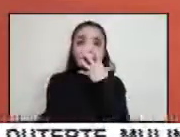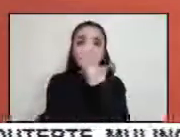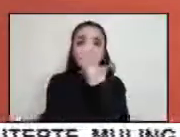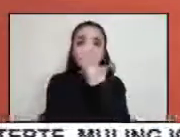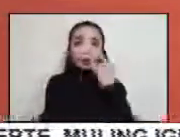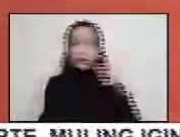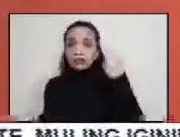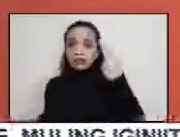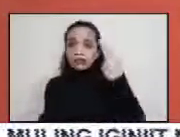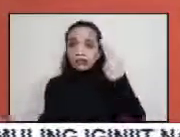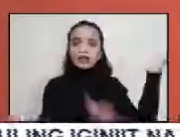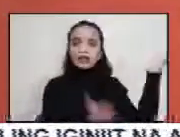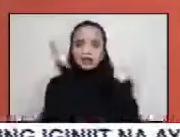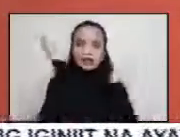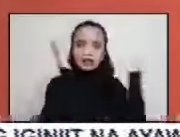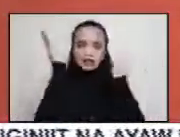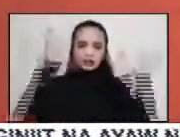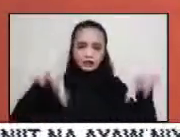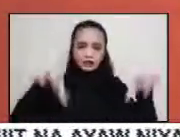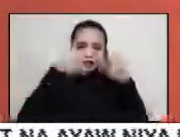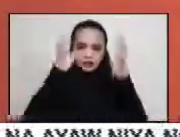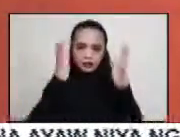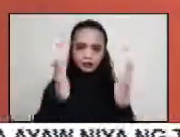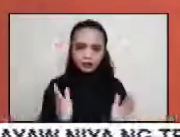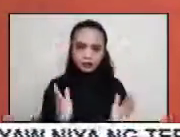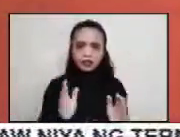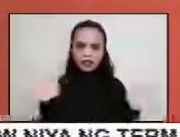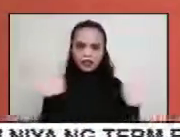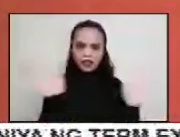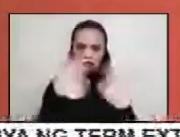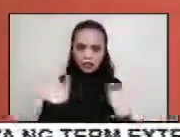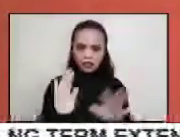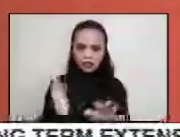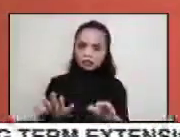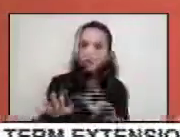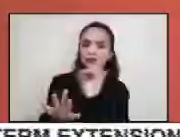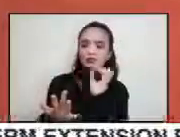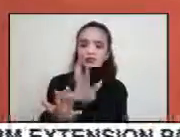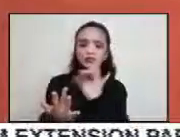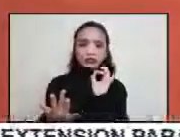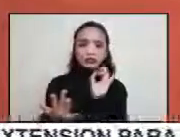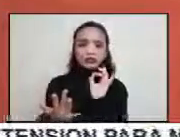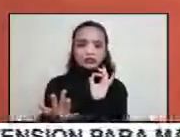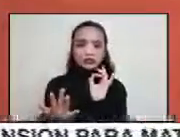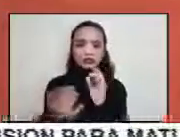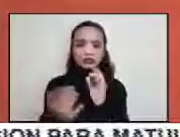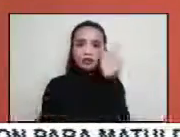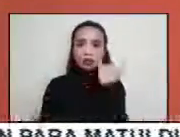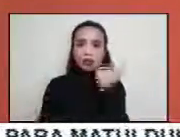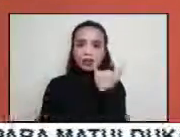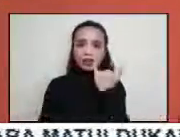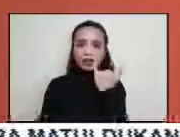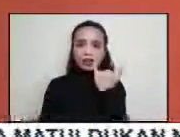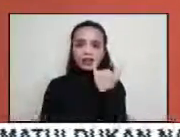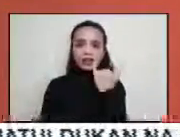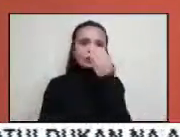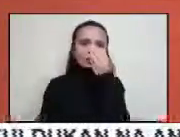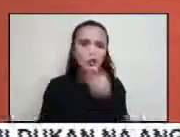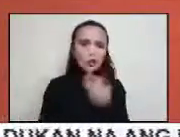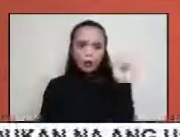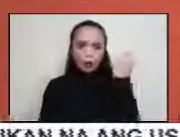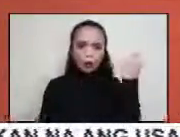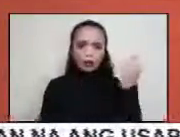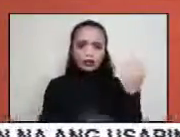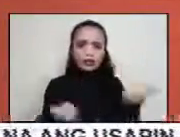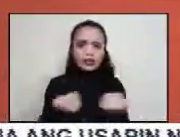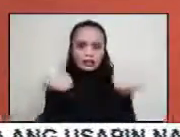days, dapat yung same brand pa rin ang ibibigay sa'yo. Right, so, dapat meron tayong, katulad sa ibang bansa, meron silang card na pangahawakan na ipapakita